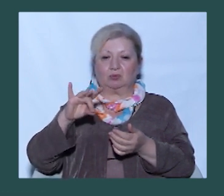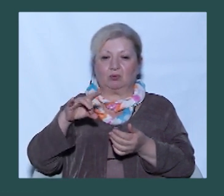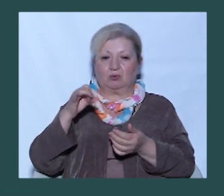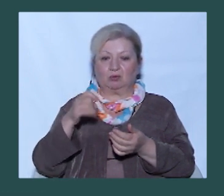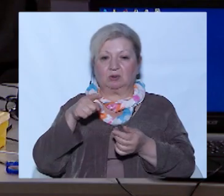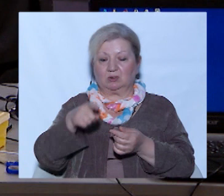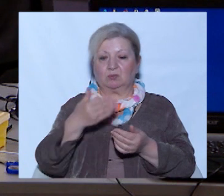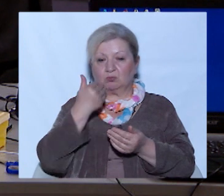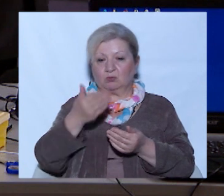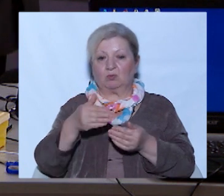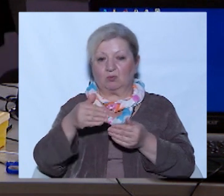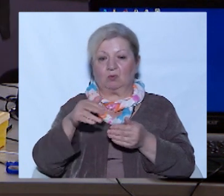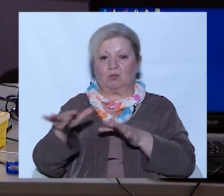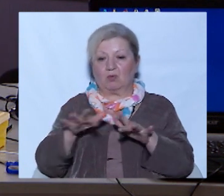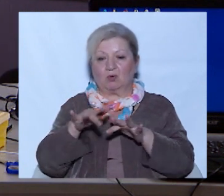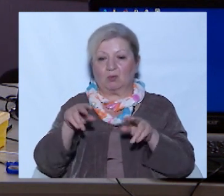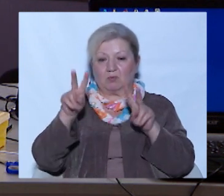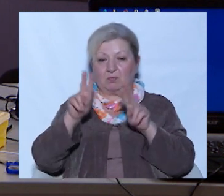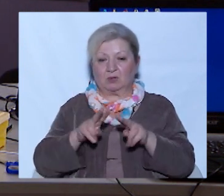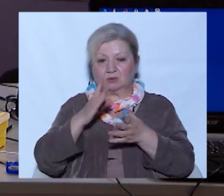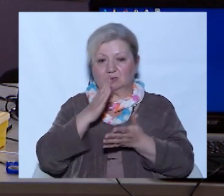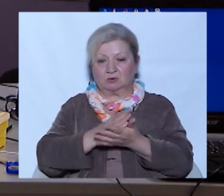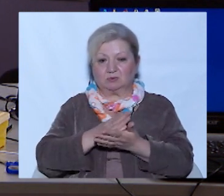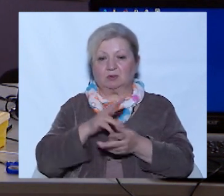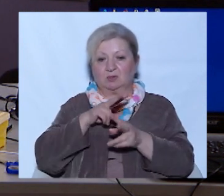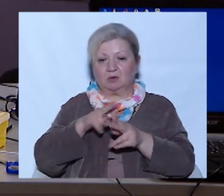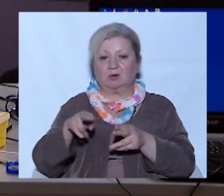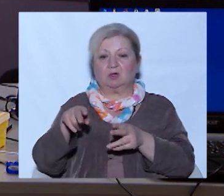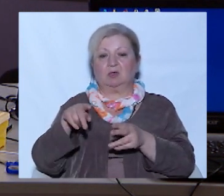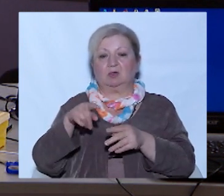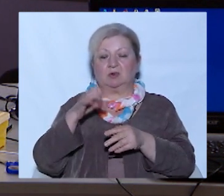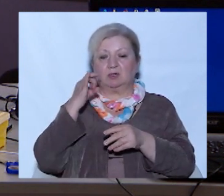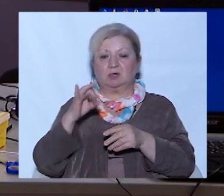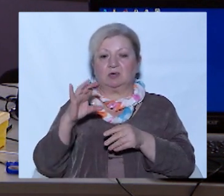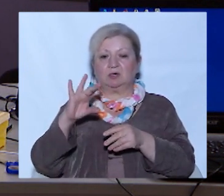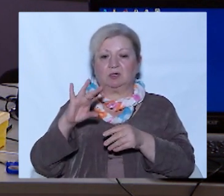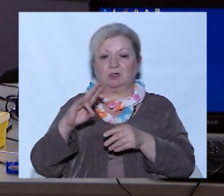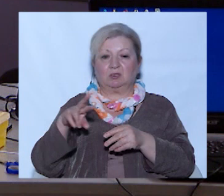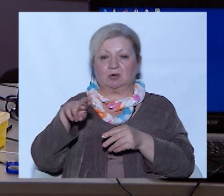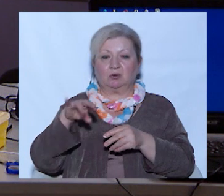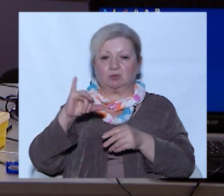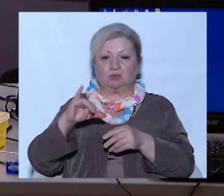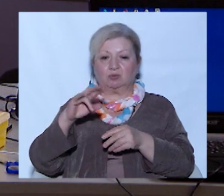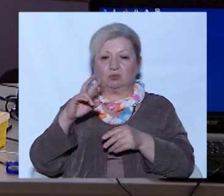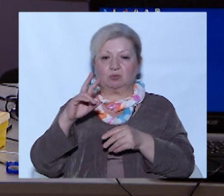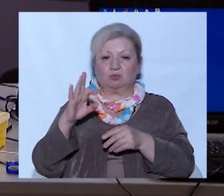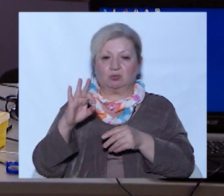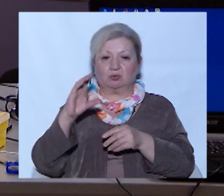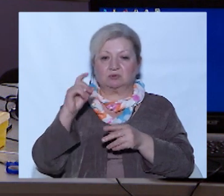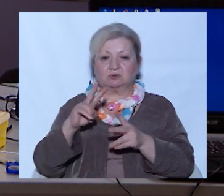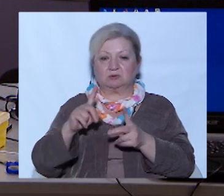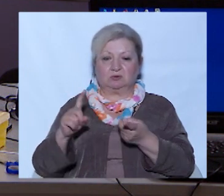ამ ტრანსფორმატორის მოქმედების პრინციპი ისევ ელექტრომაგნიტური ინდუქციის მოვლენას ემყარება.